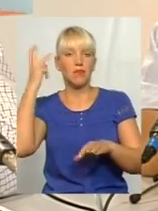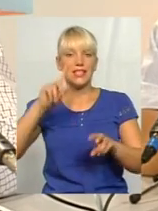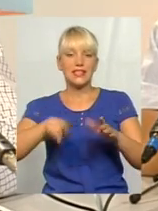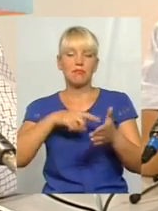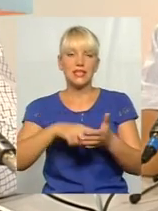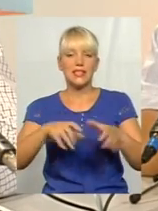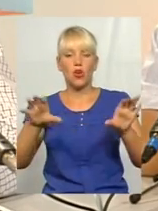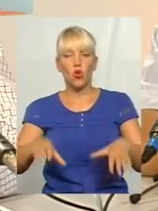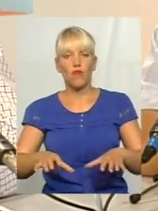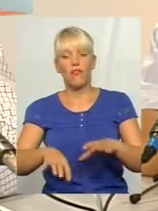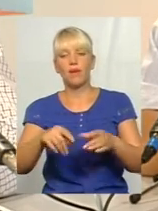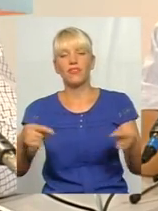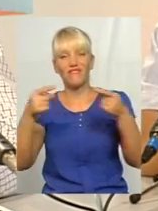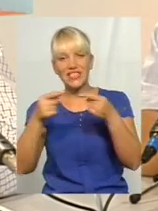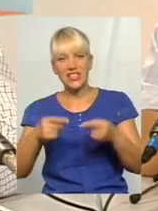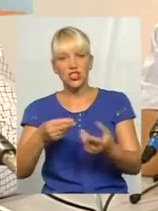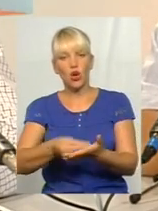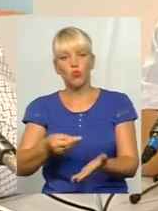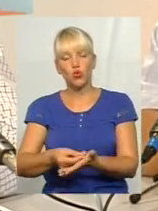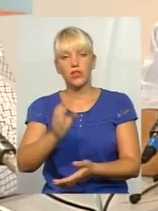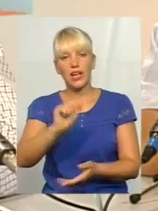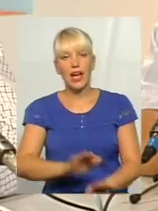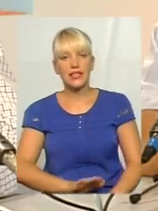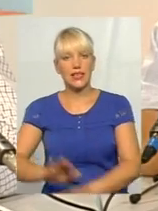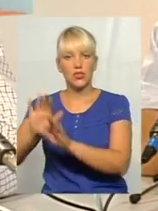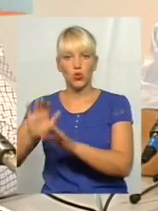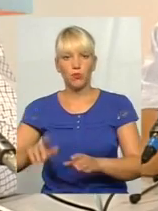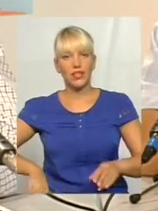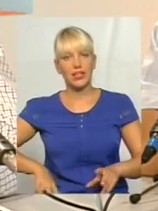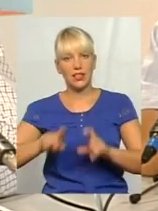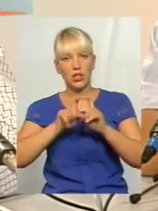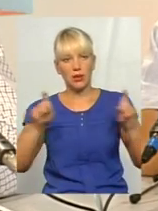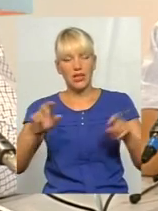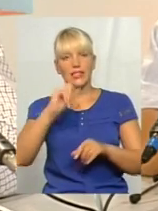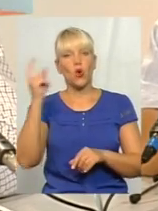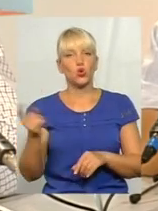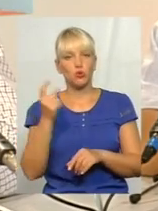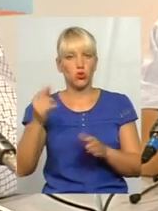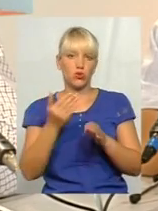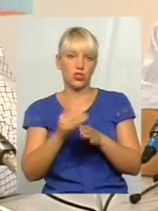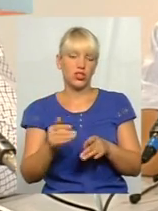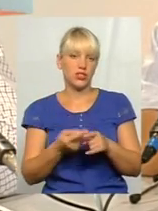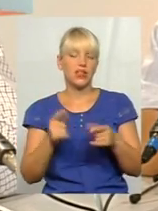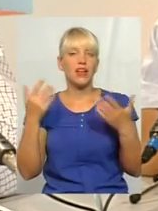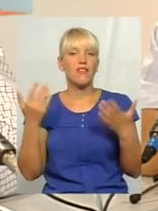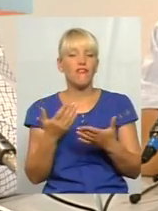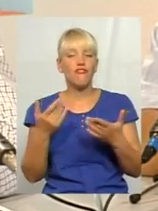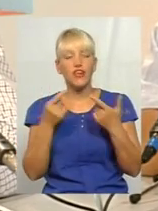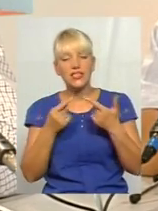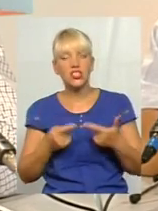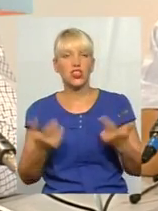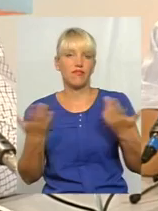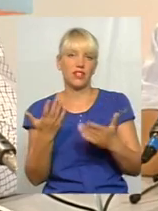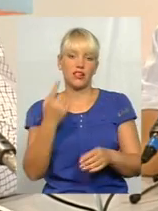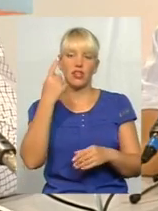визначають бюджет а заступник мі директора Департаменту з господарської частини визначає якій школі